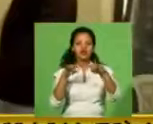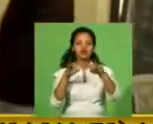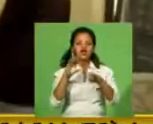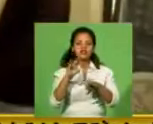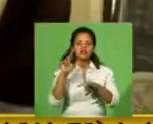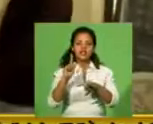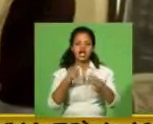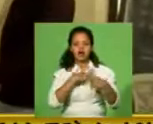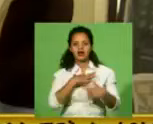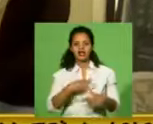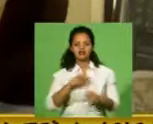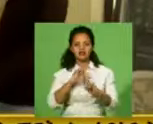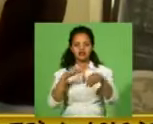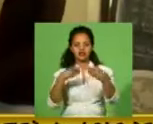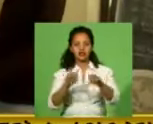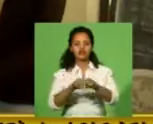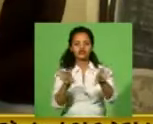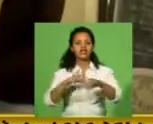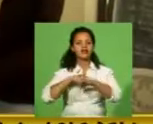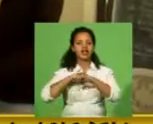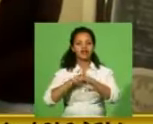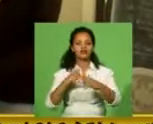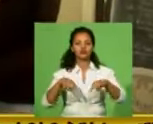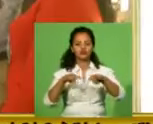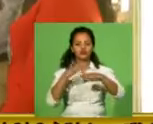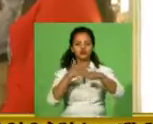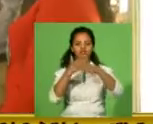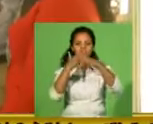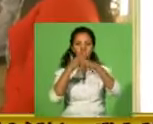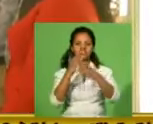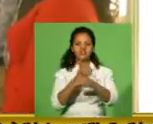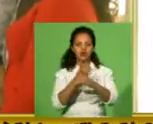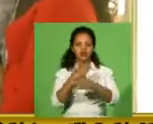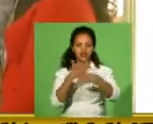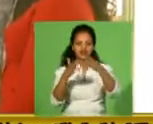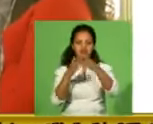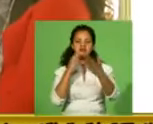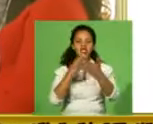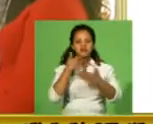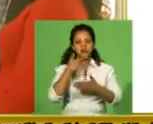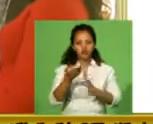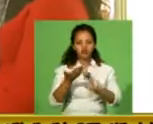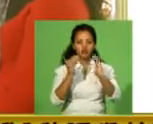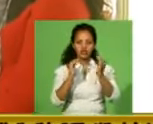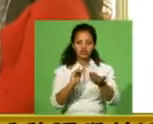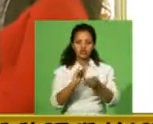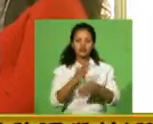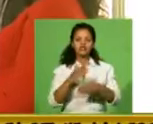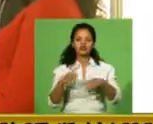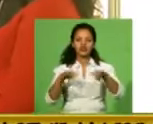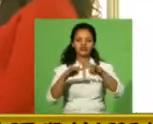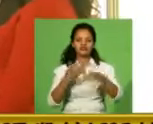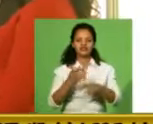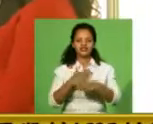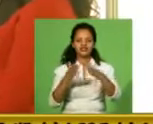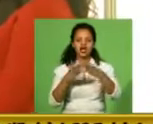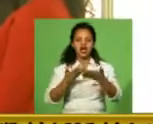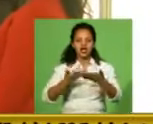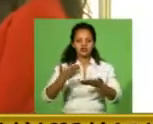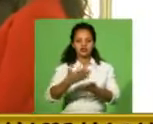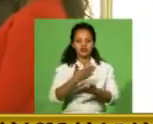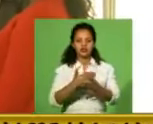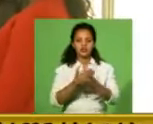አባላት ግብረ መልስም ሰጥቷል። ወረርሽኙን ለመከላከል በዞኑ በየደረጃው የተፈጠሩ አደረጃጀቶች መልካም የሚባሉ መሆናቸው እንዲሁም በዞን ደረጃ የሀብት ማሰባሰብ ስራ